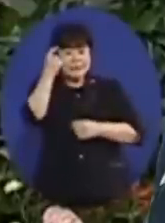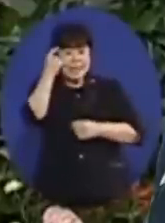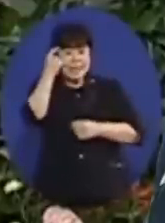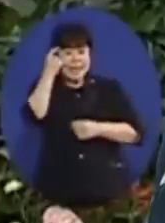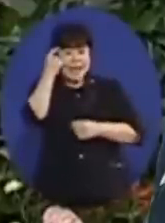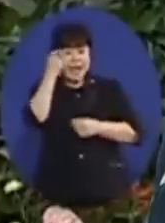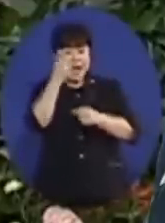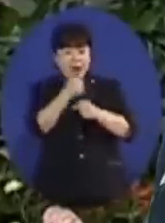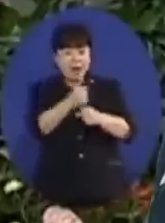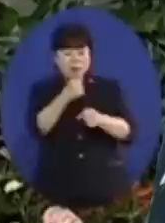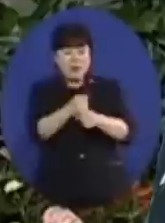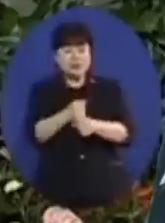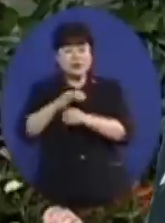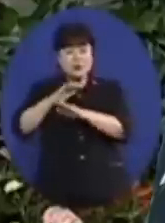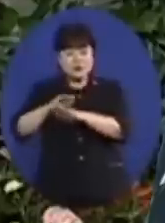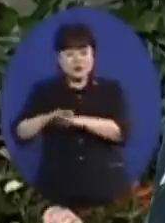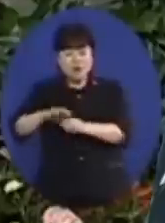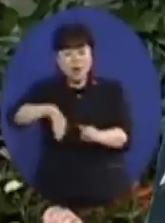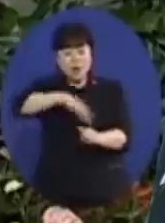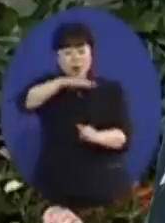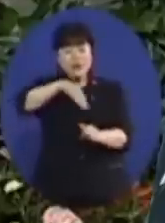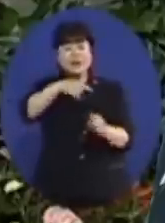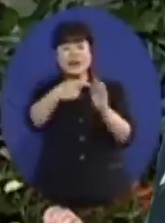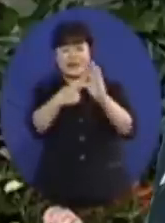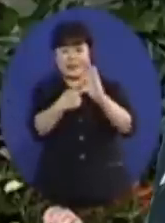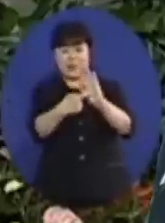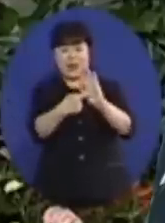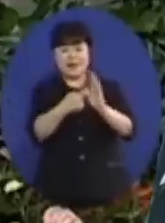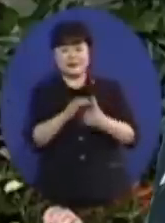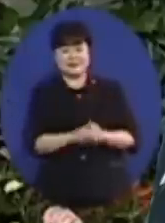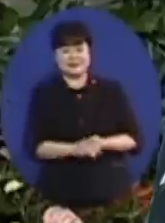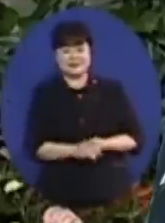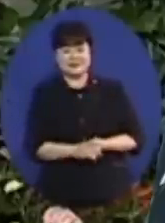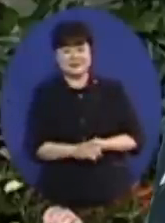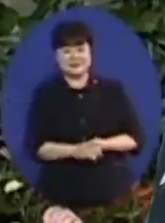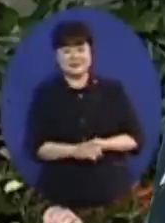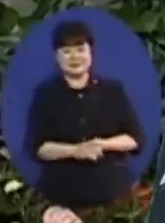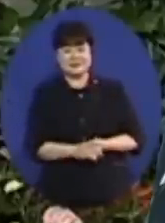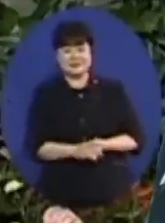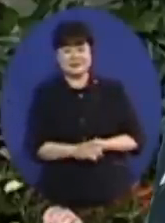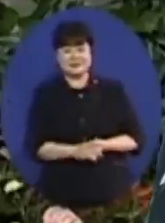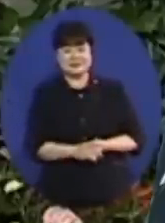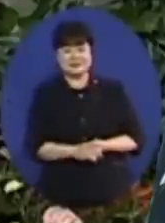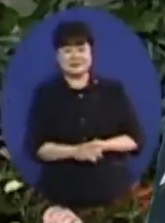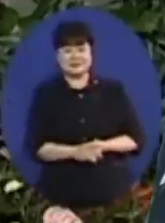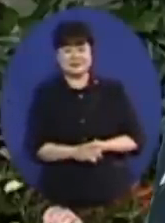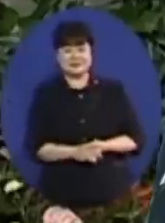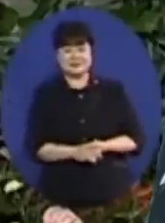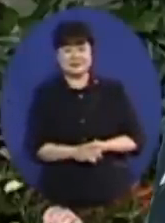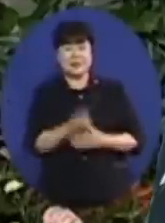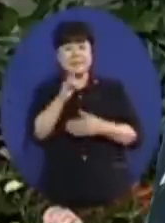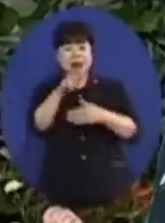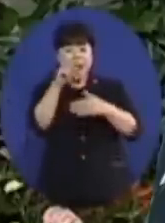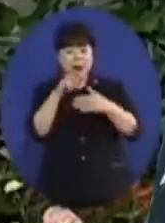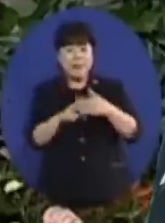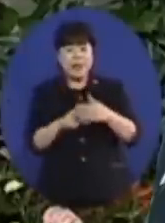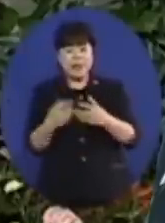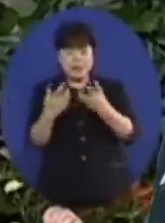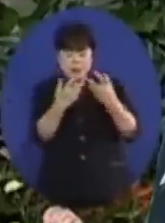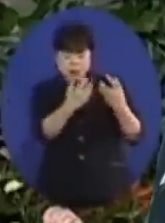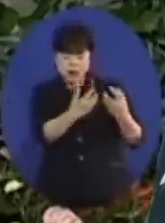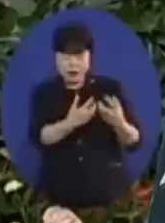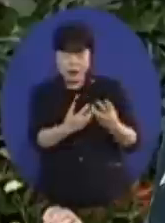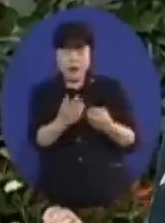만들어 놓은 것이 환경에 나타난 것입니다 나오지 않습니다 내 마음에 가득한